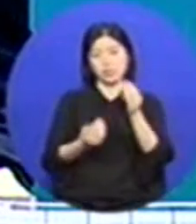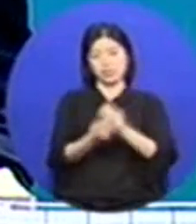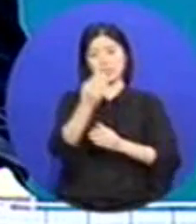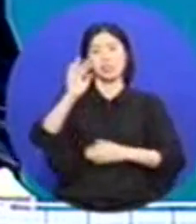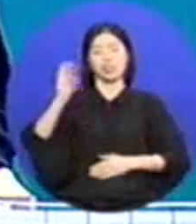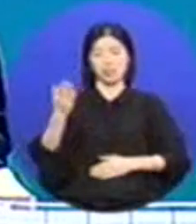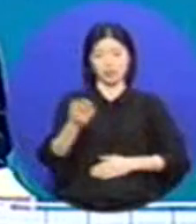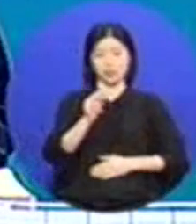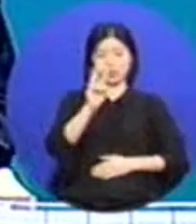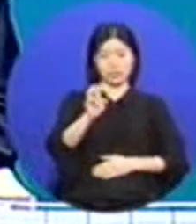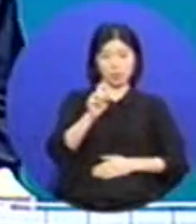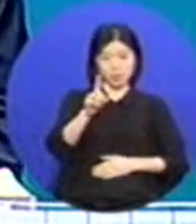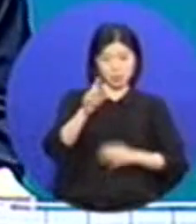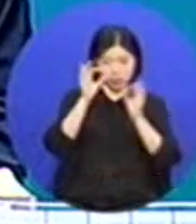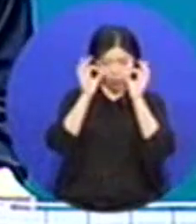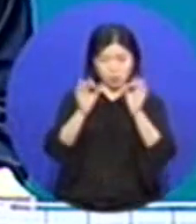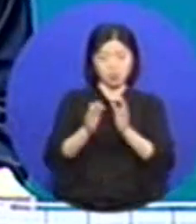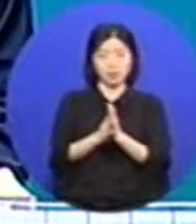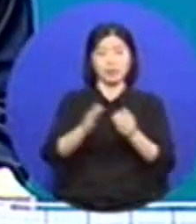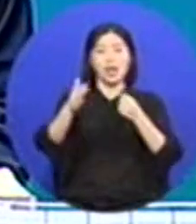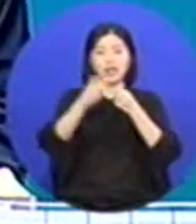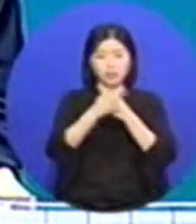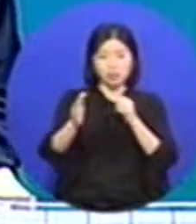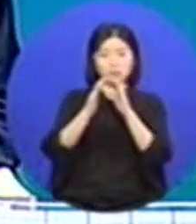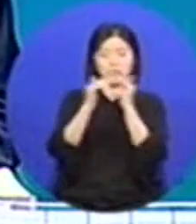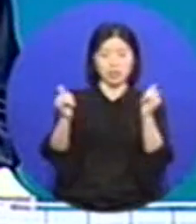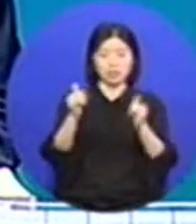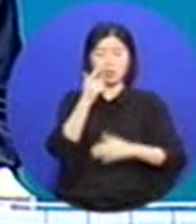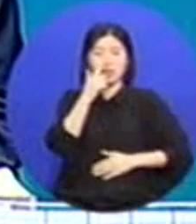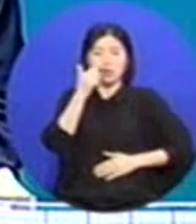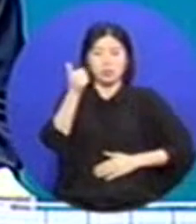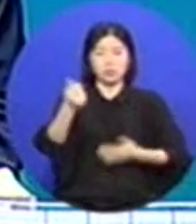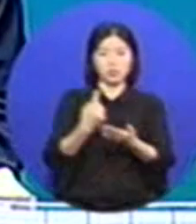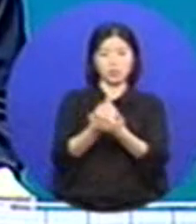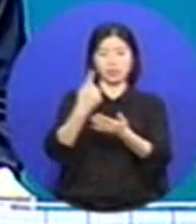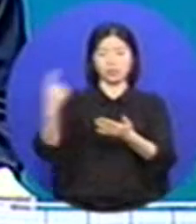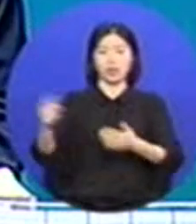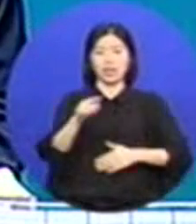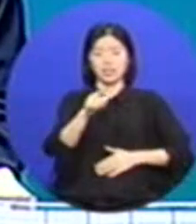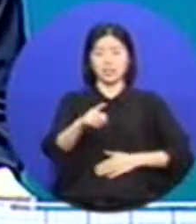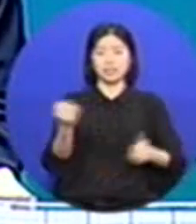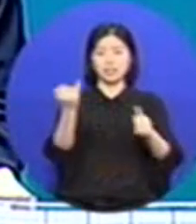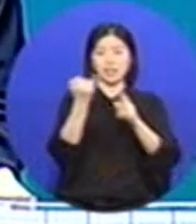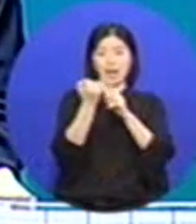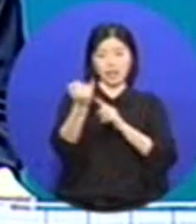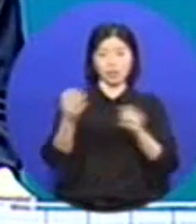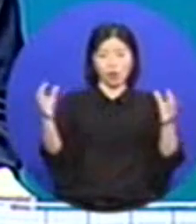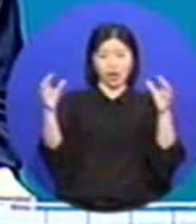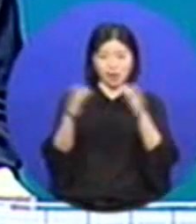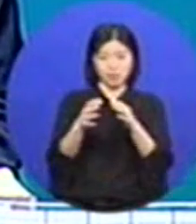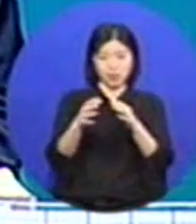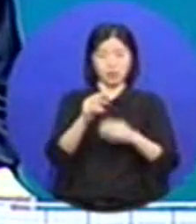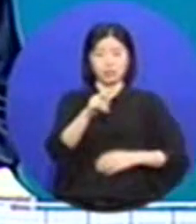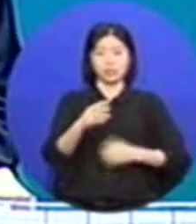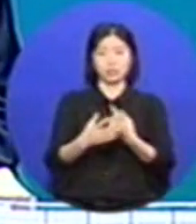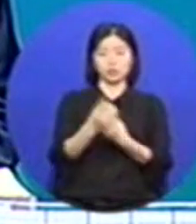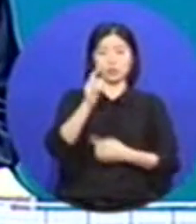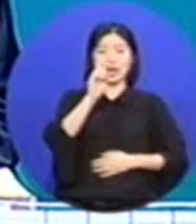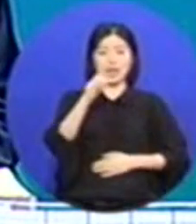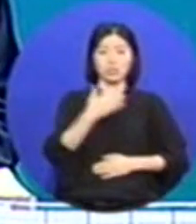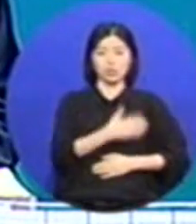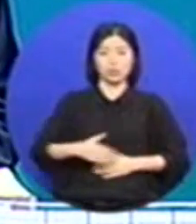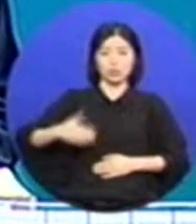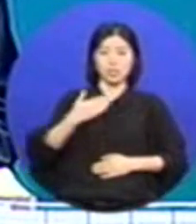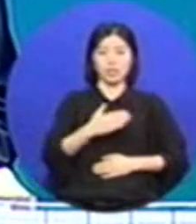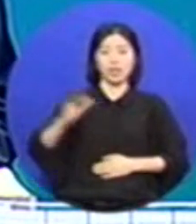3 11절에 보면 그러므로 사람이 부모를 떠나 그의 아내와 합하여 그 둘이 한 육체가 될지니